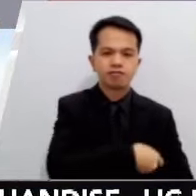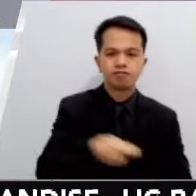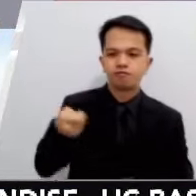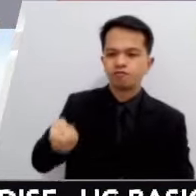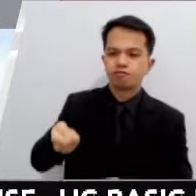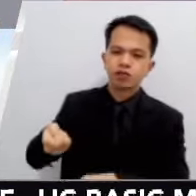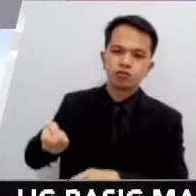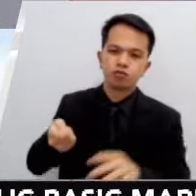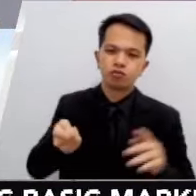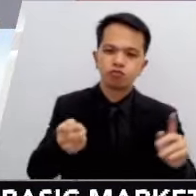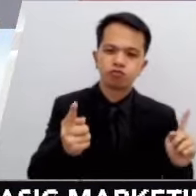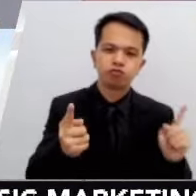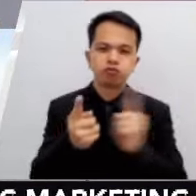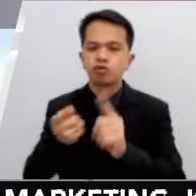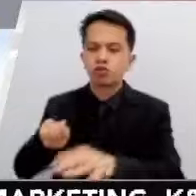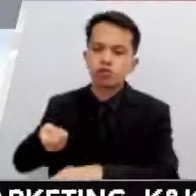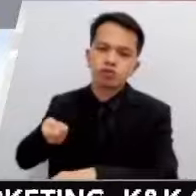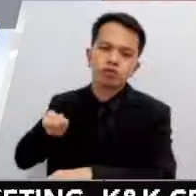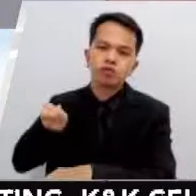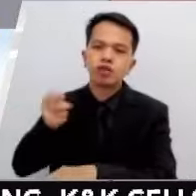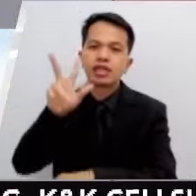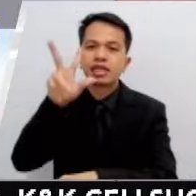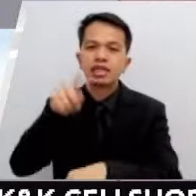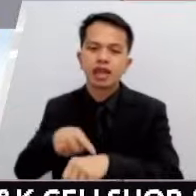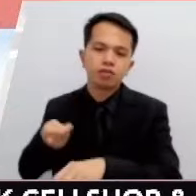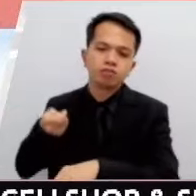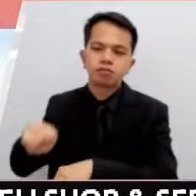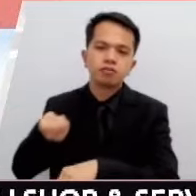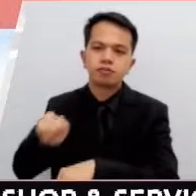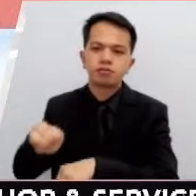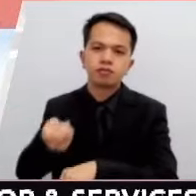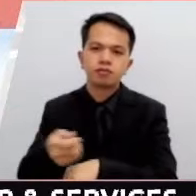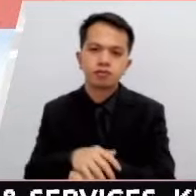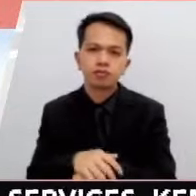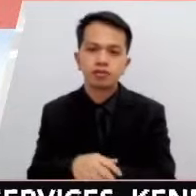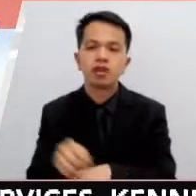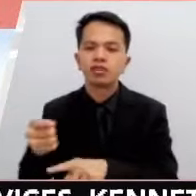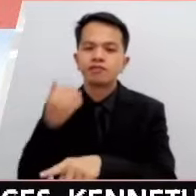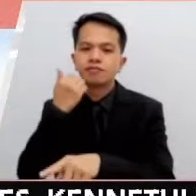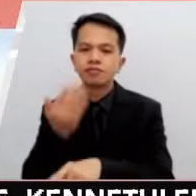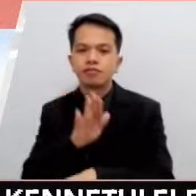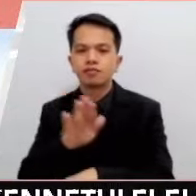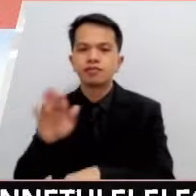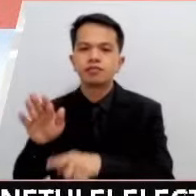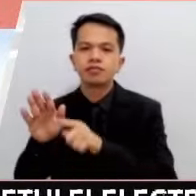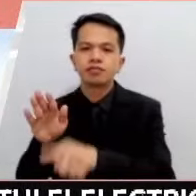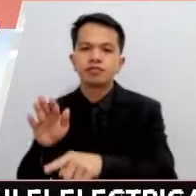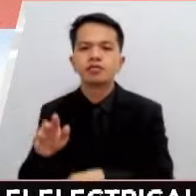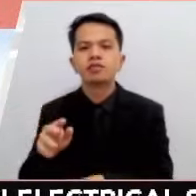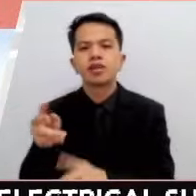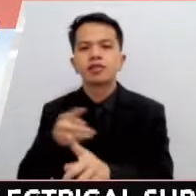anak at tatlong beses pinagsasaksak. Idiniklarang dead on arrival sa ospital ang biktima.